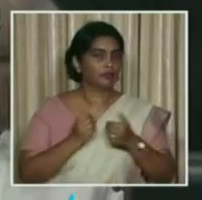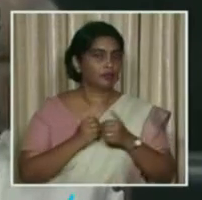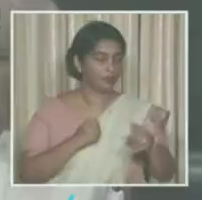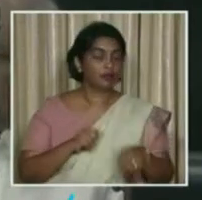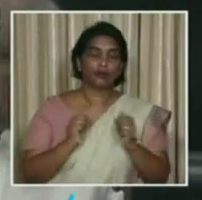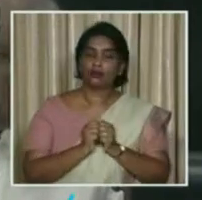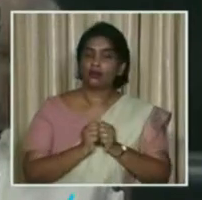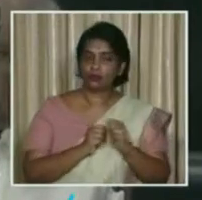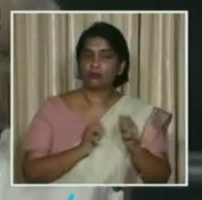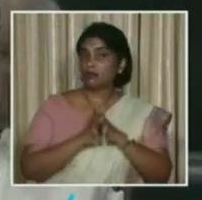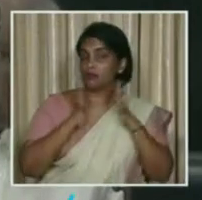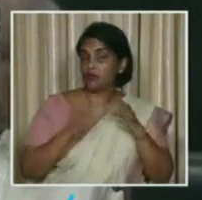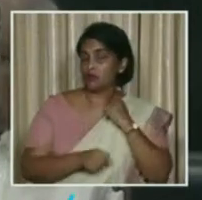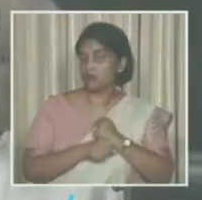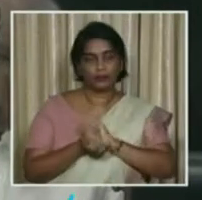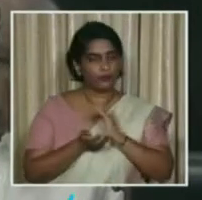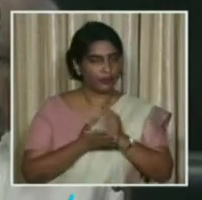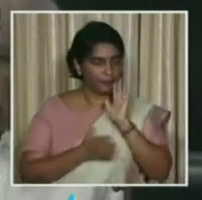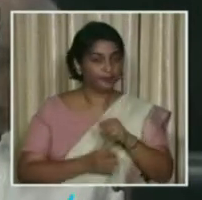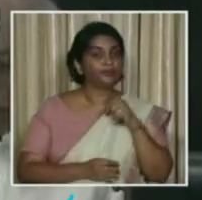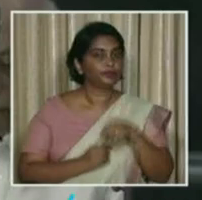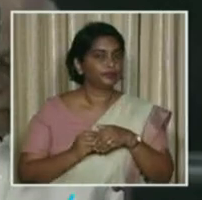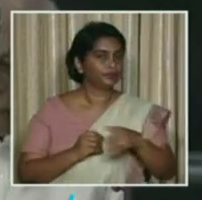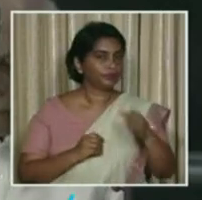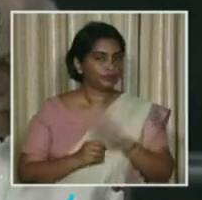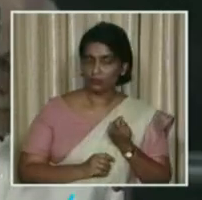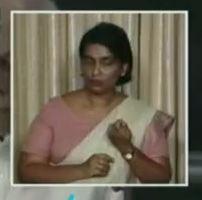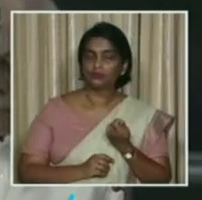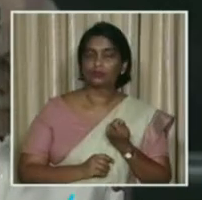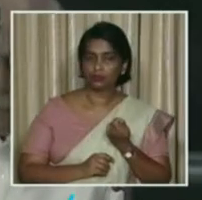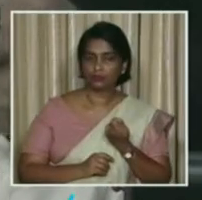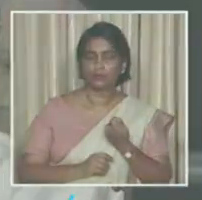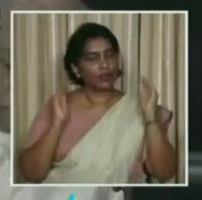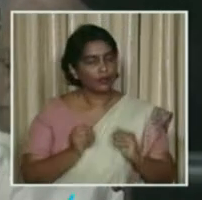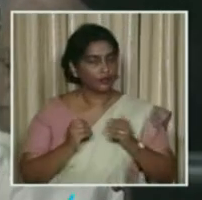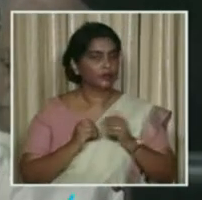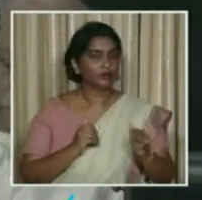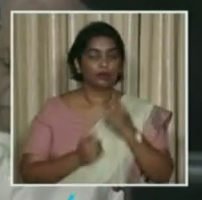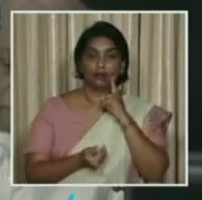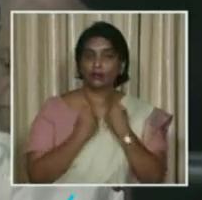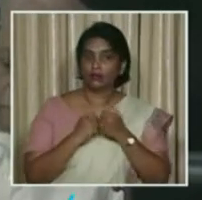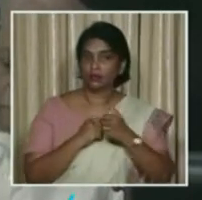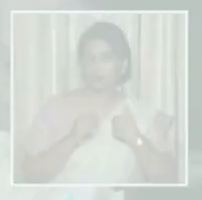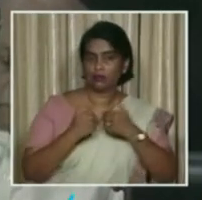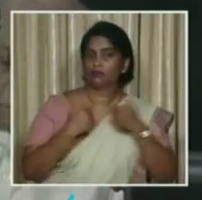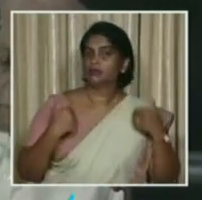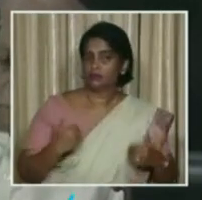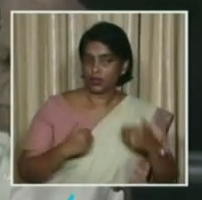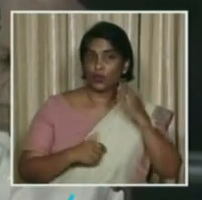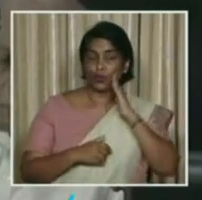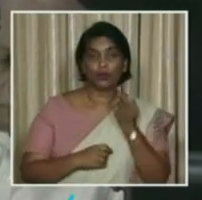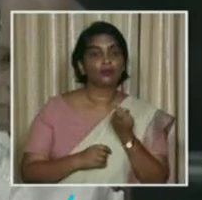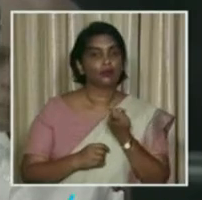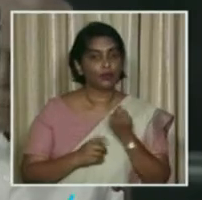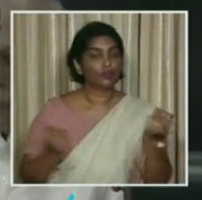මේ මගින් මහා භාණ්ඩාගාරයට සිදු වෙනවා. දැනට පවත්න විදේශ විනිමය සීමා කිරීම හා නියාමන ක්‍රමයෙන් ඉවත් කරමින් විදේශ